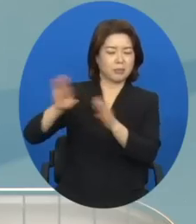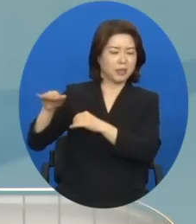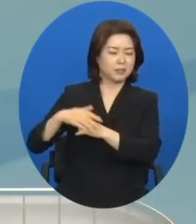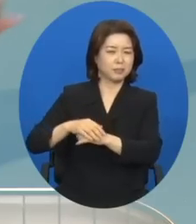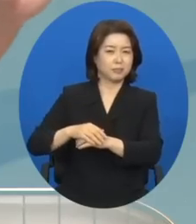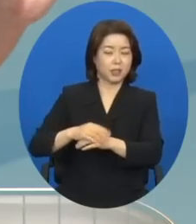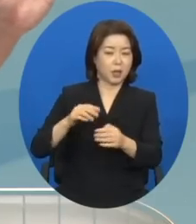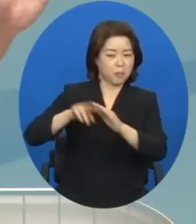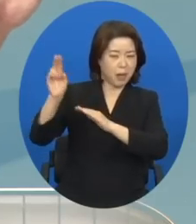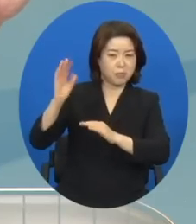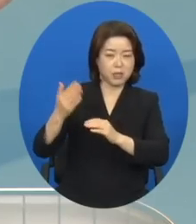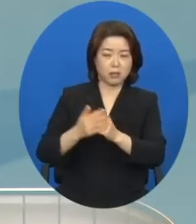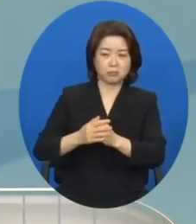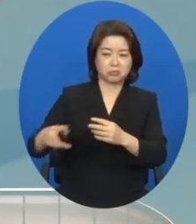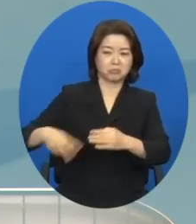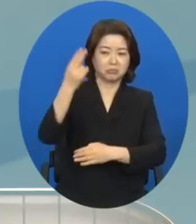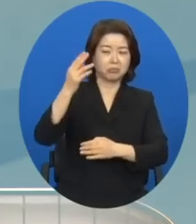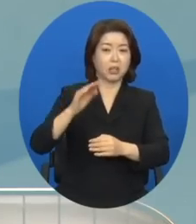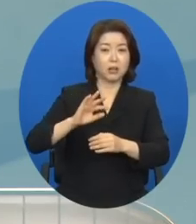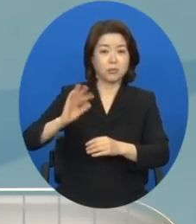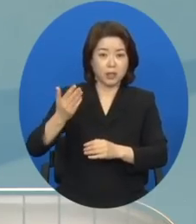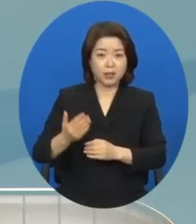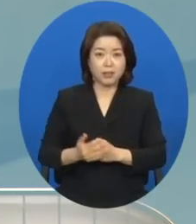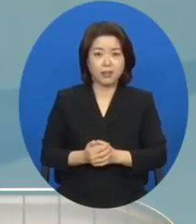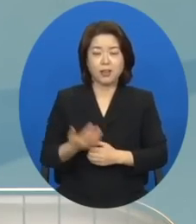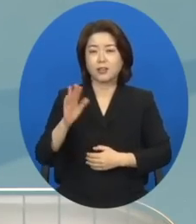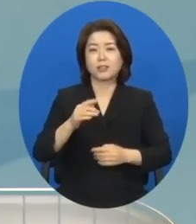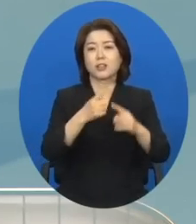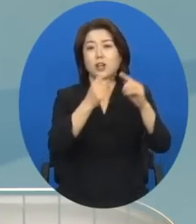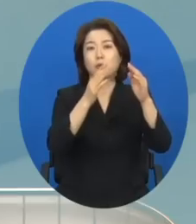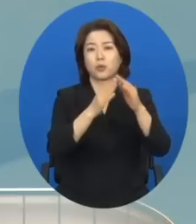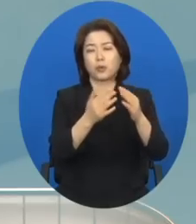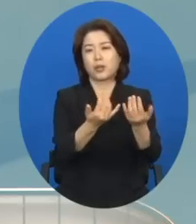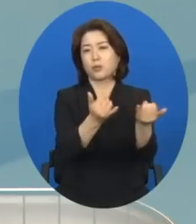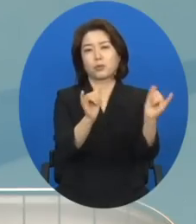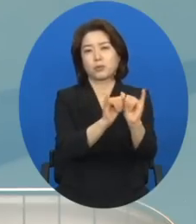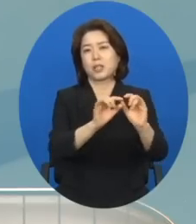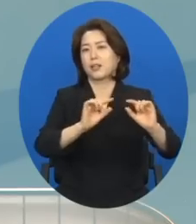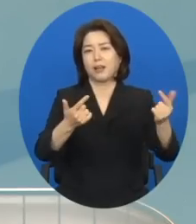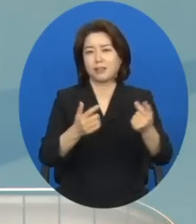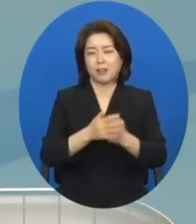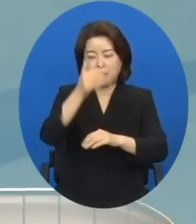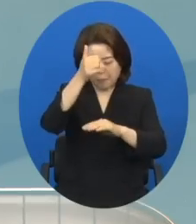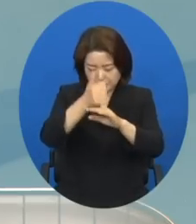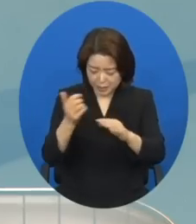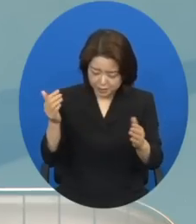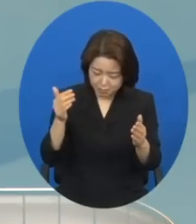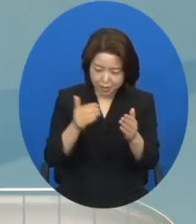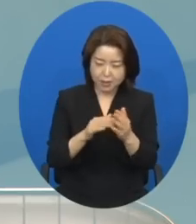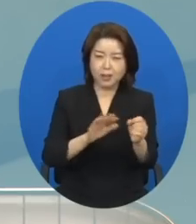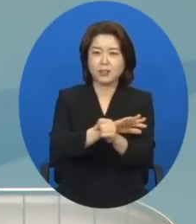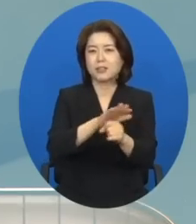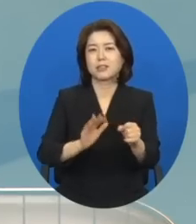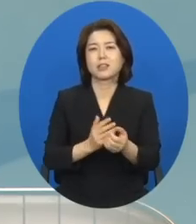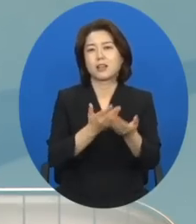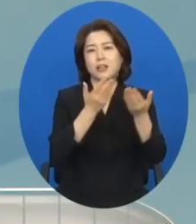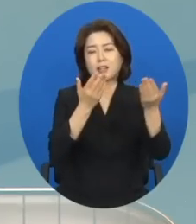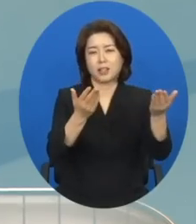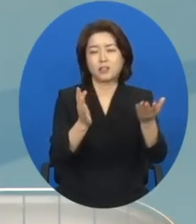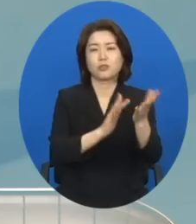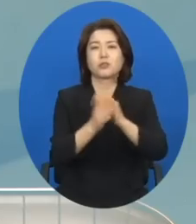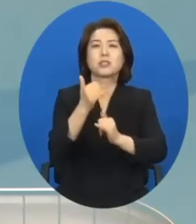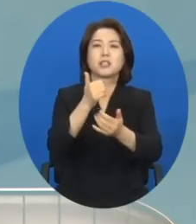도망가면 되죠. 손절하면 되죠. 그러나 교회는 그렇지 않다는 거야. 끝까지 사랑하는